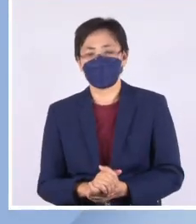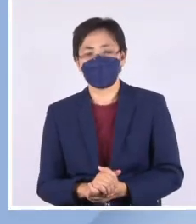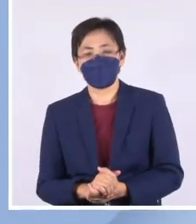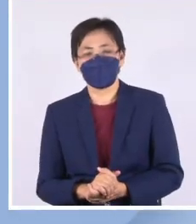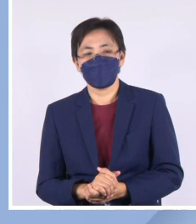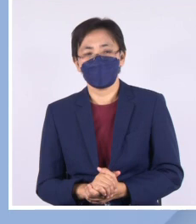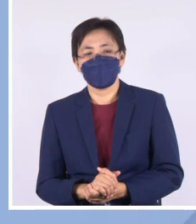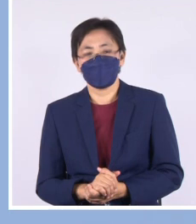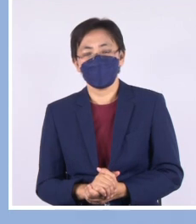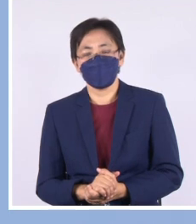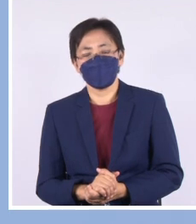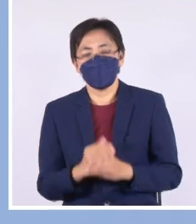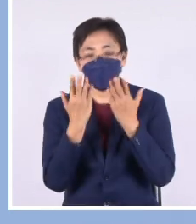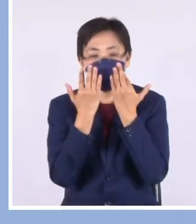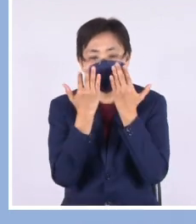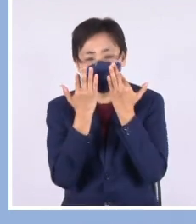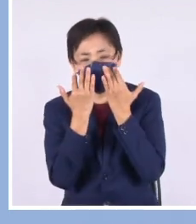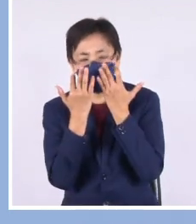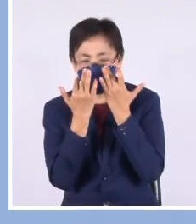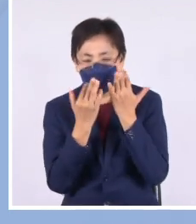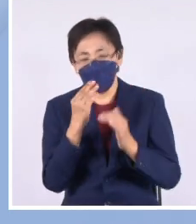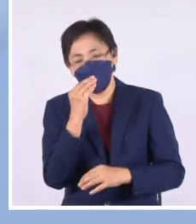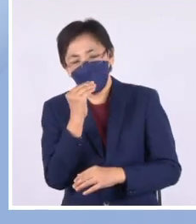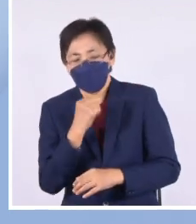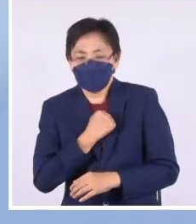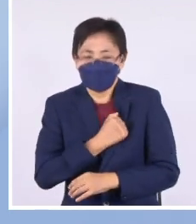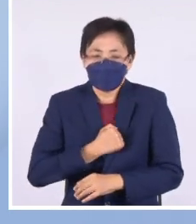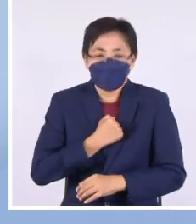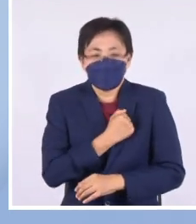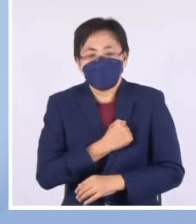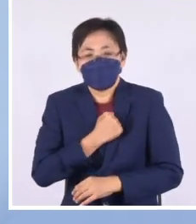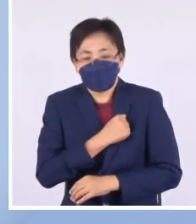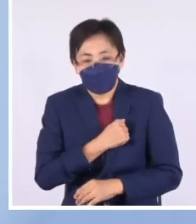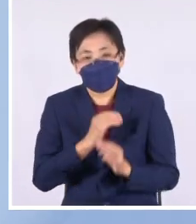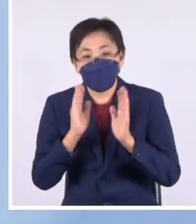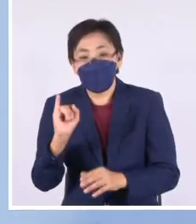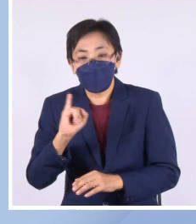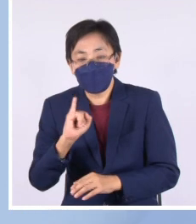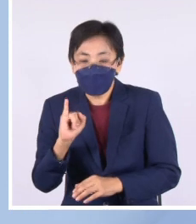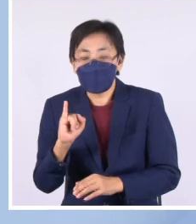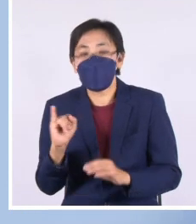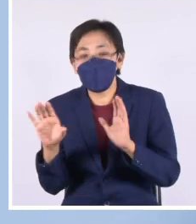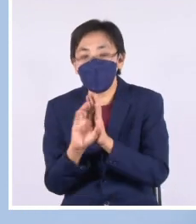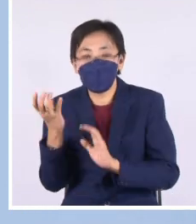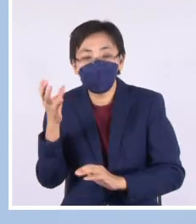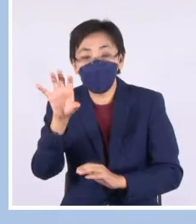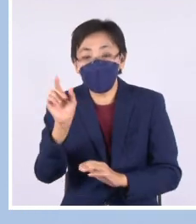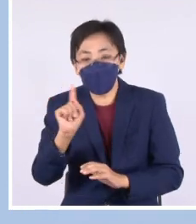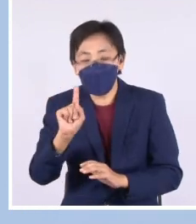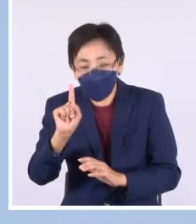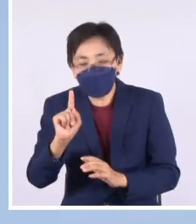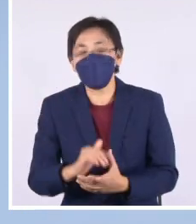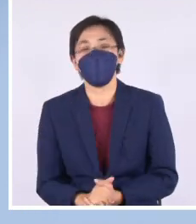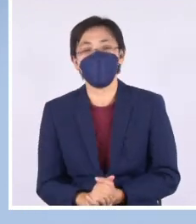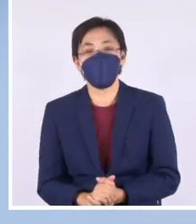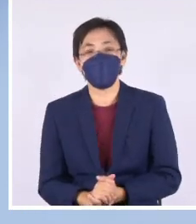อเสียงสั่นเลยนะคะก็บอกว่าเป็นการกระทำที่ไม่สมควรมันเริ่มต้นจากมือดีไปโพสต์ภาพนี้ค่ะคุณผู้ชมแล้วก็อ้างบอกว่าตัวเองได้รับบารมีม